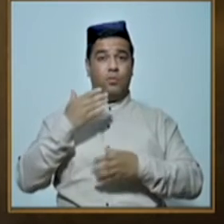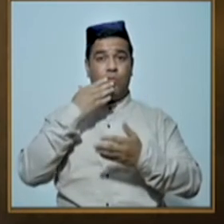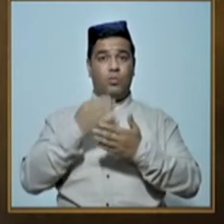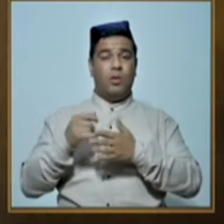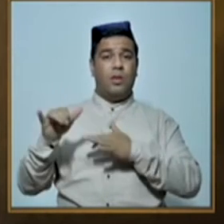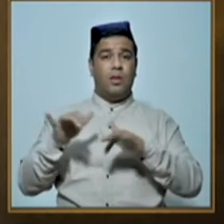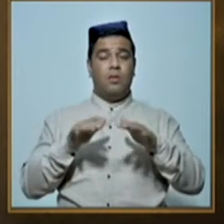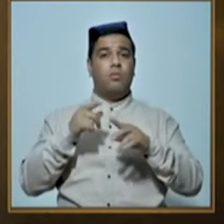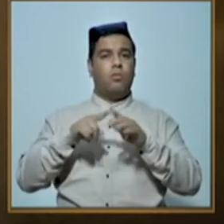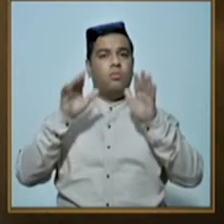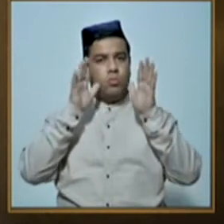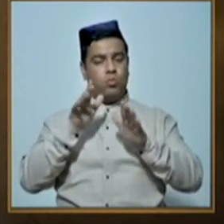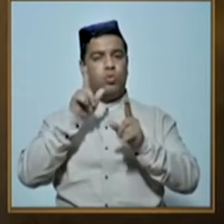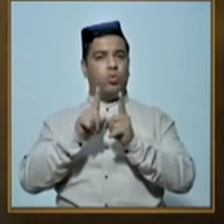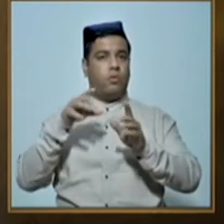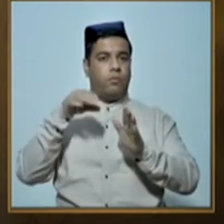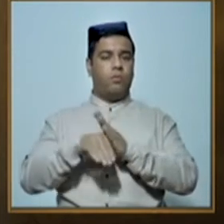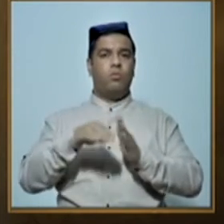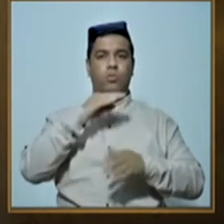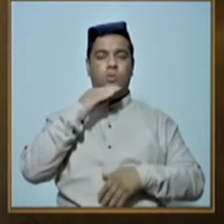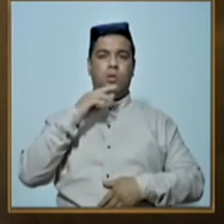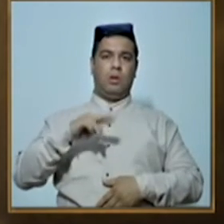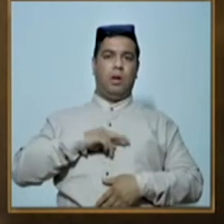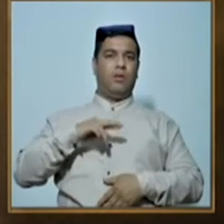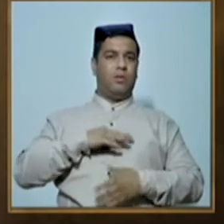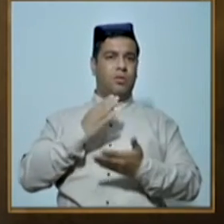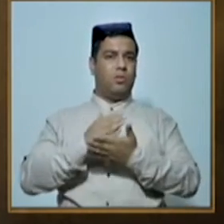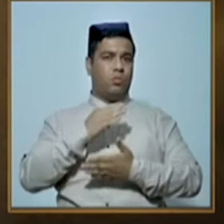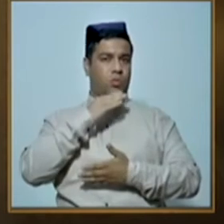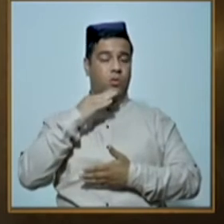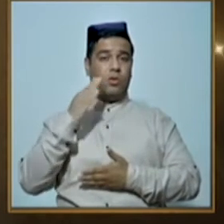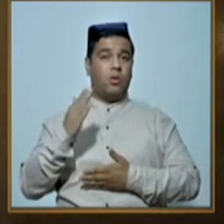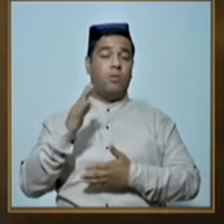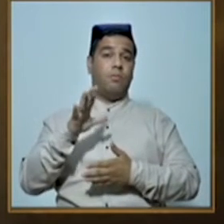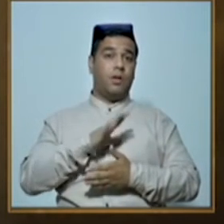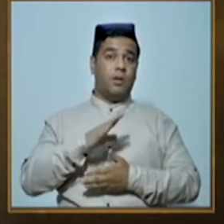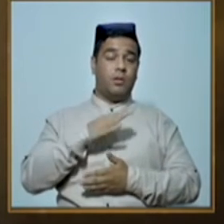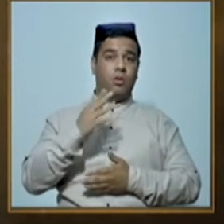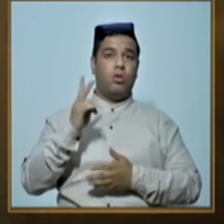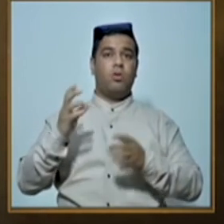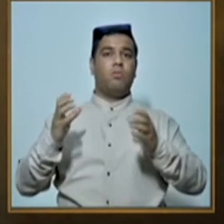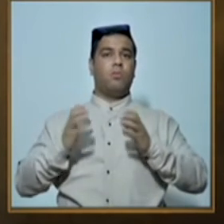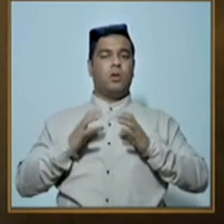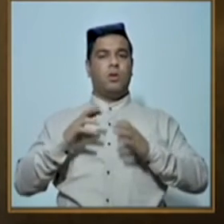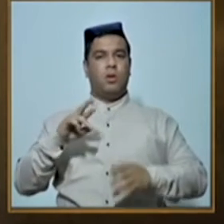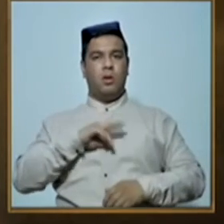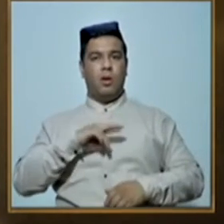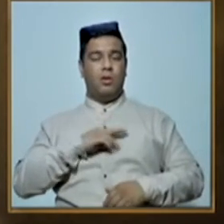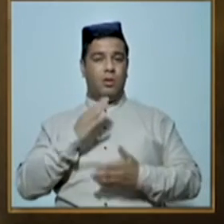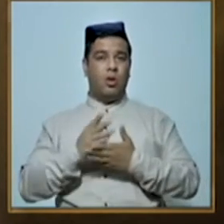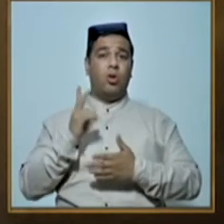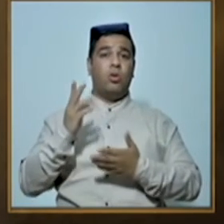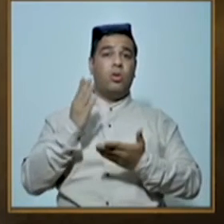amalni ichiga ibodat ham kiradi, manmanlikka borib qoladi. Ba'zi vaqtida boyligi bilan,